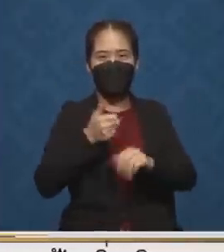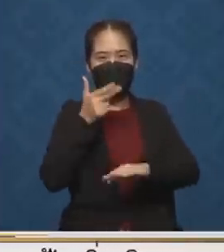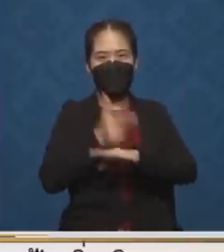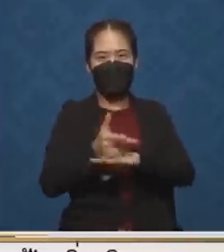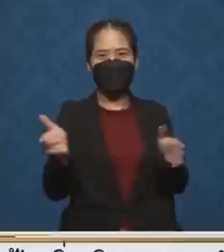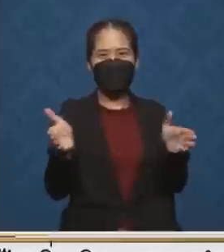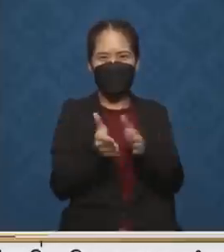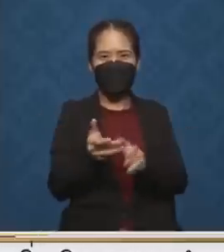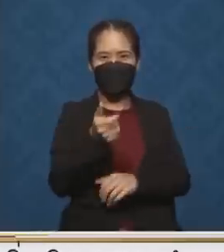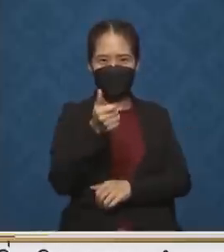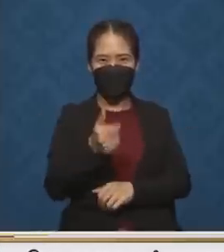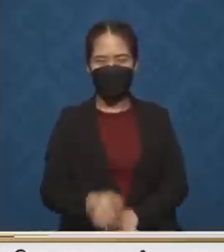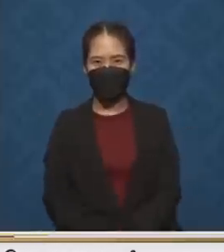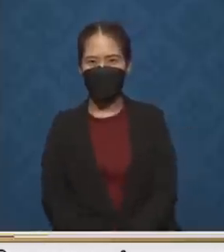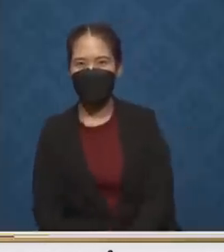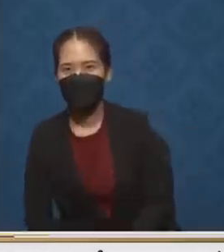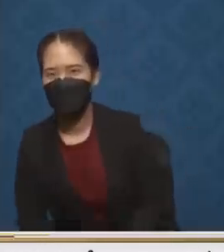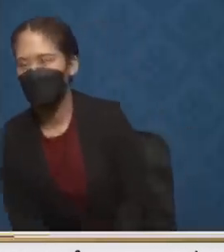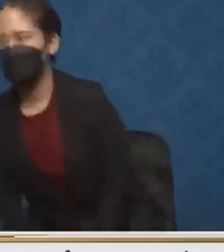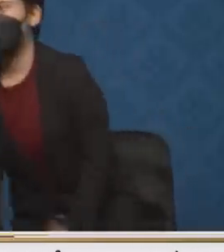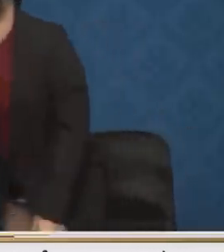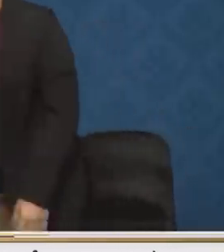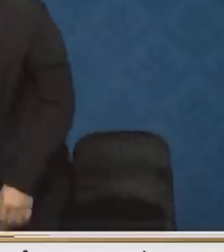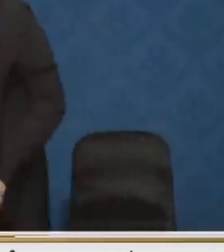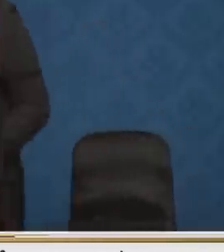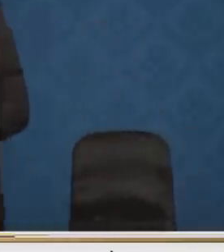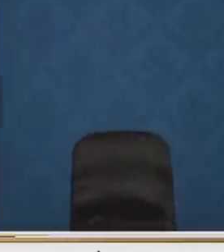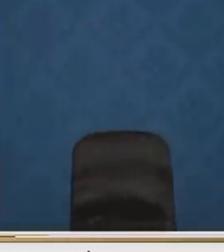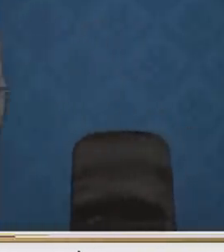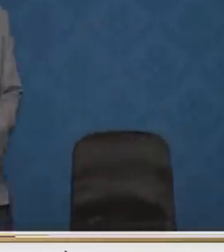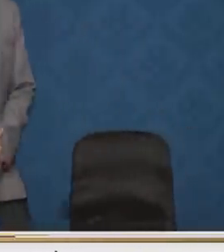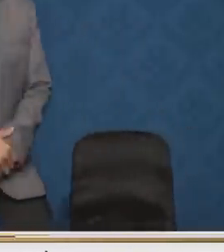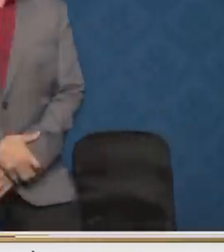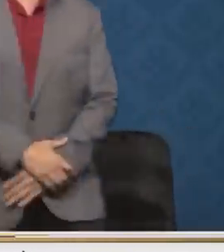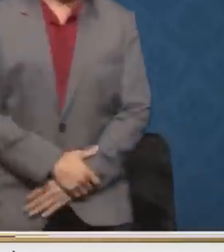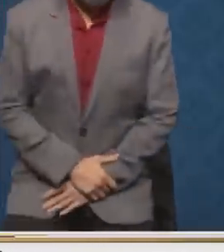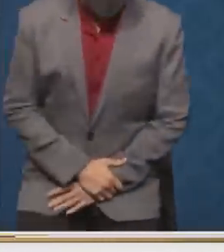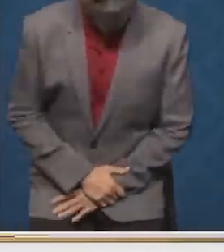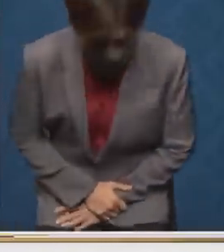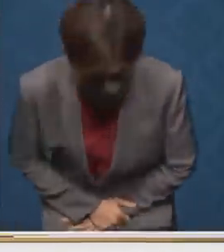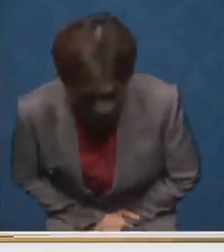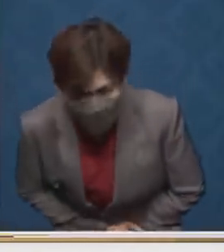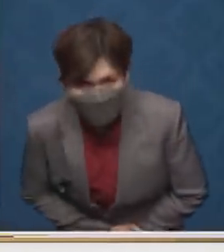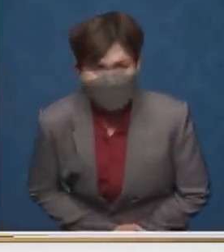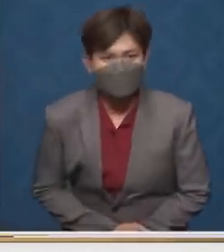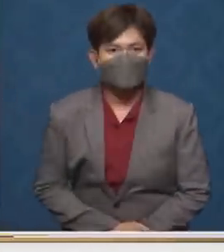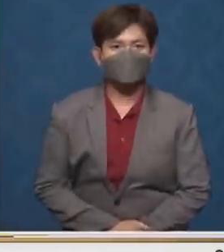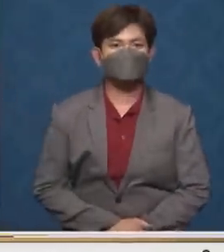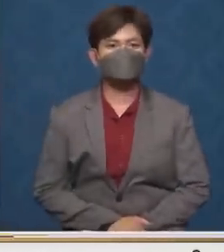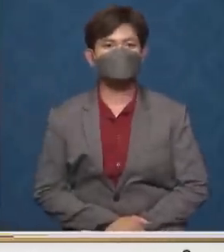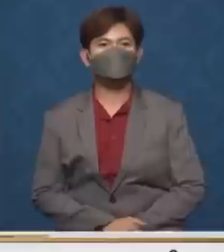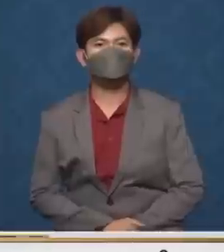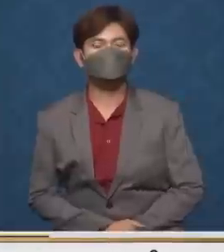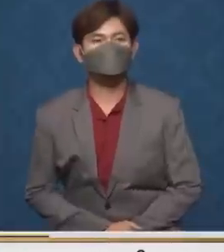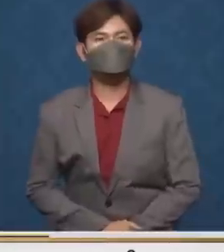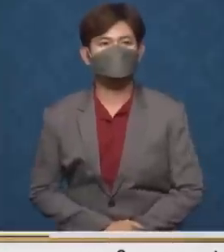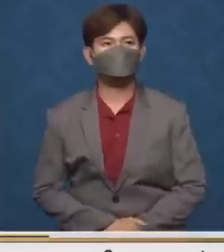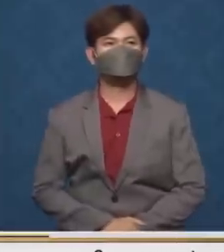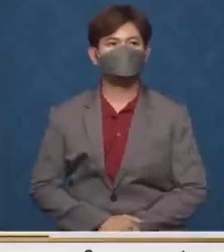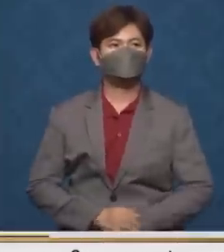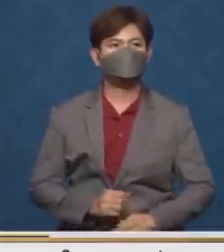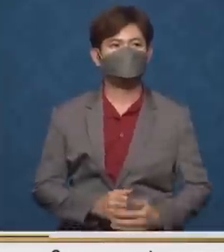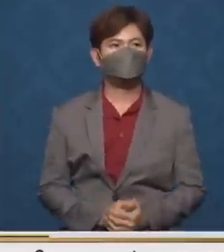บฝายโน